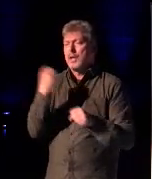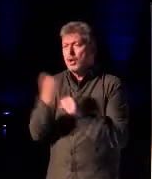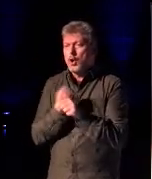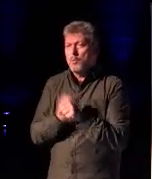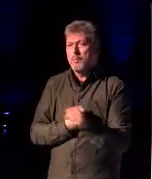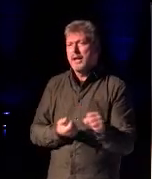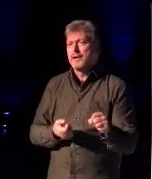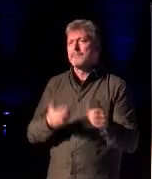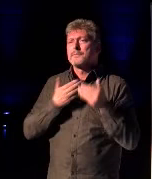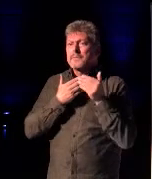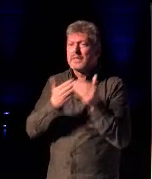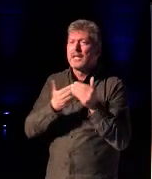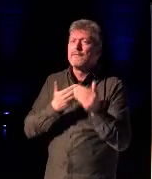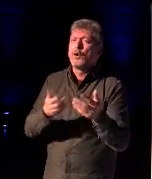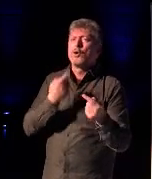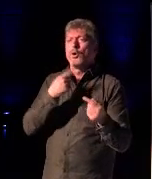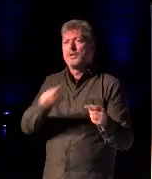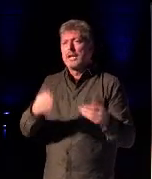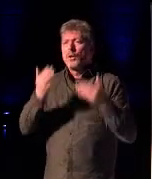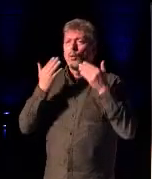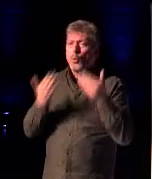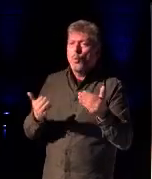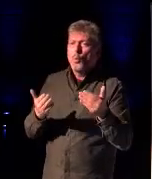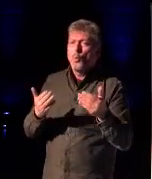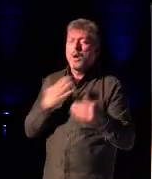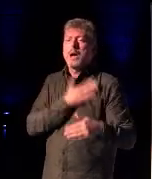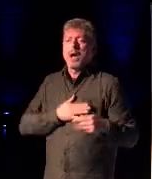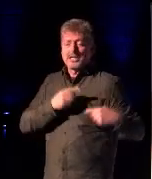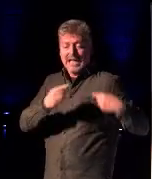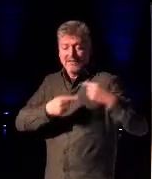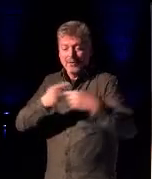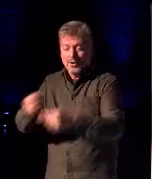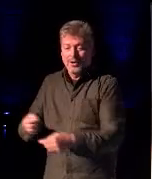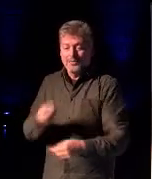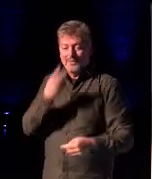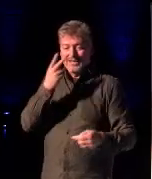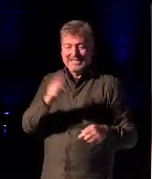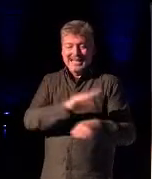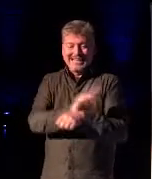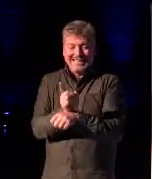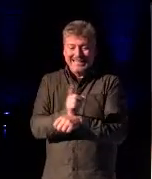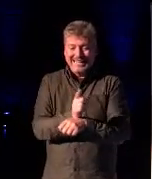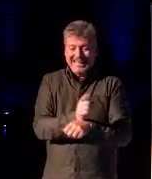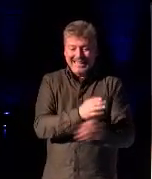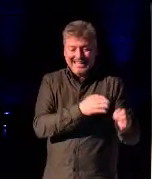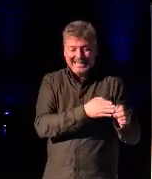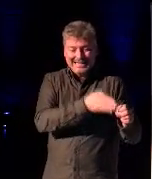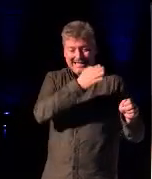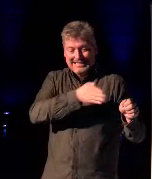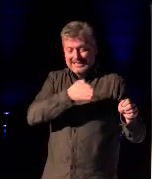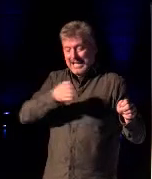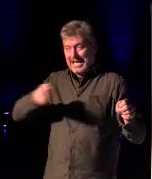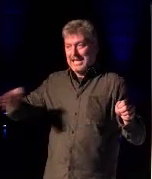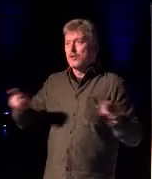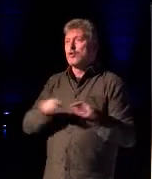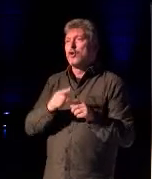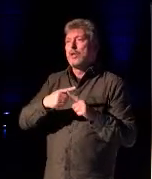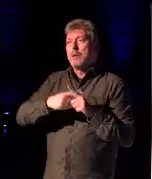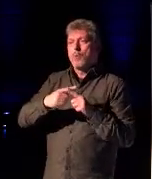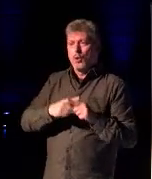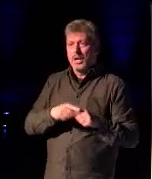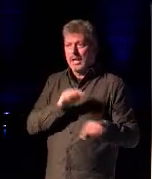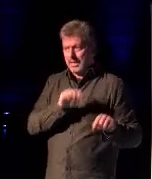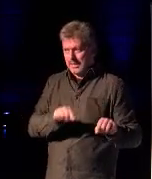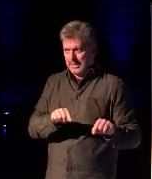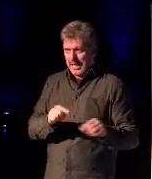på i forhold til god pasientforløp. Og her ser dere en tidsserie av slike målinger, hvor det en